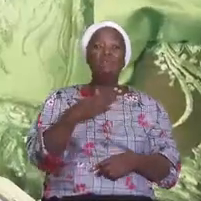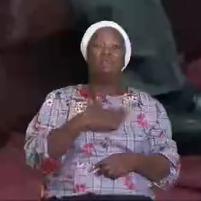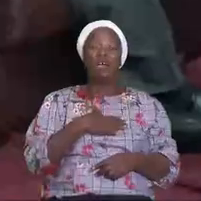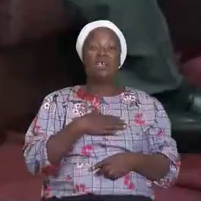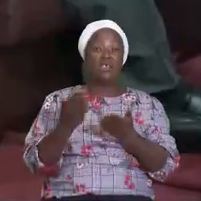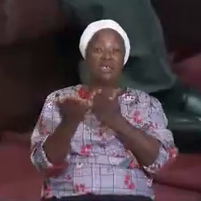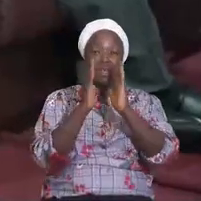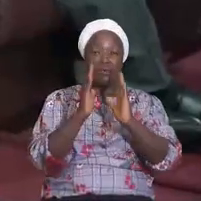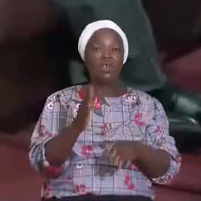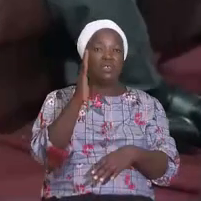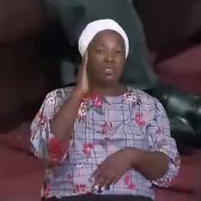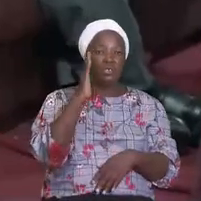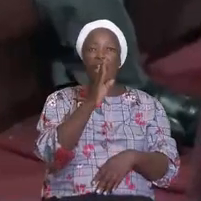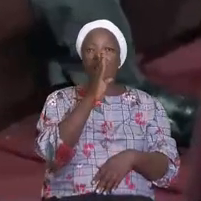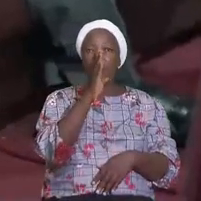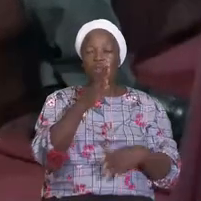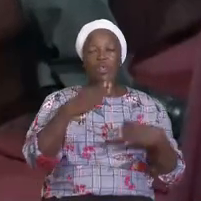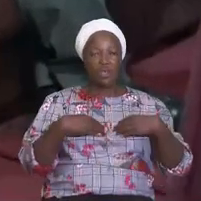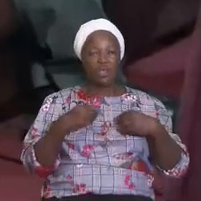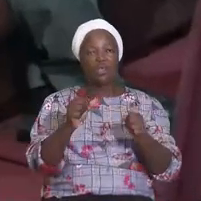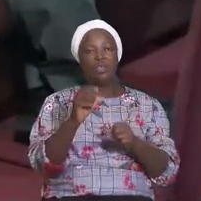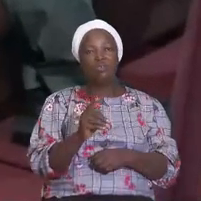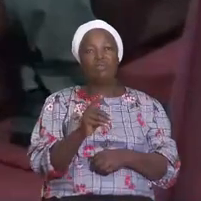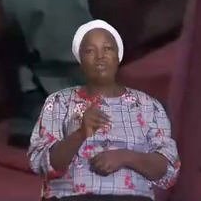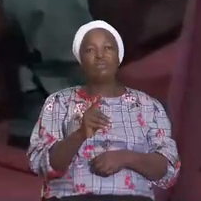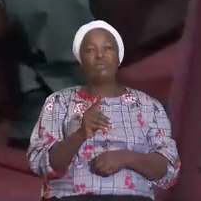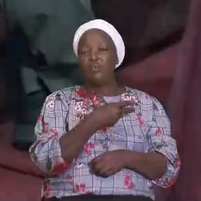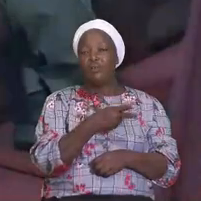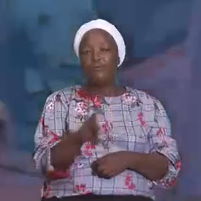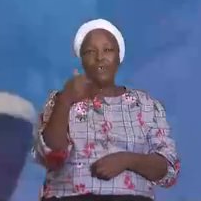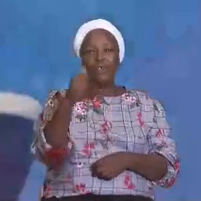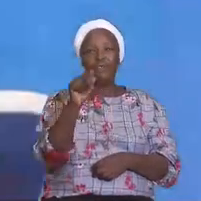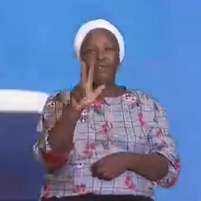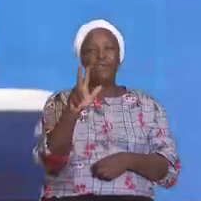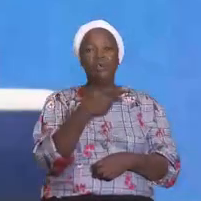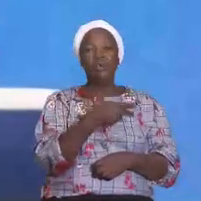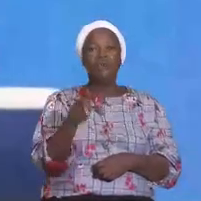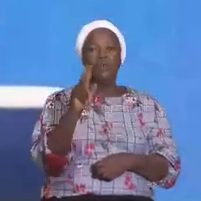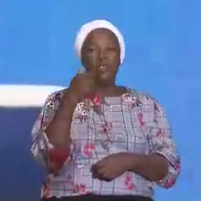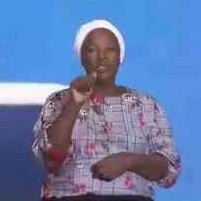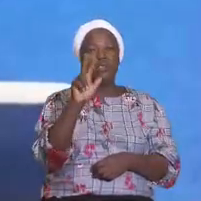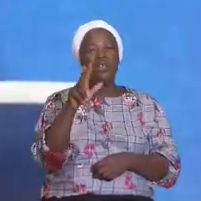guéri. Dis seulement un mot, et mon serviteur sera guéri.